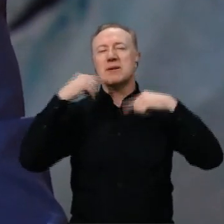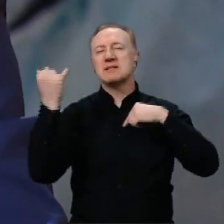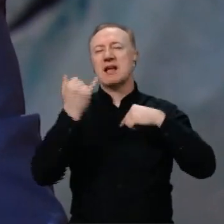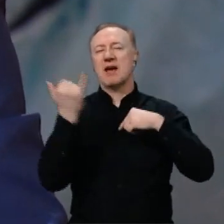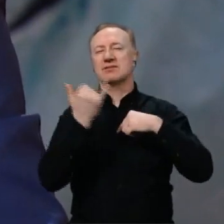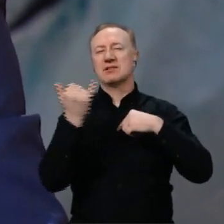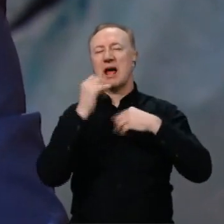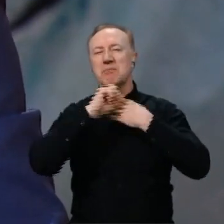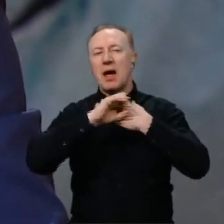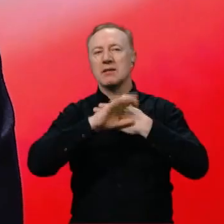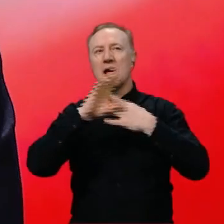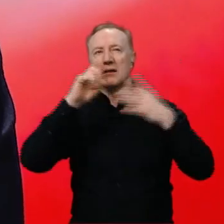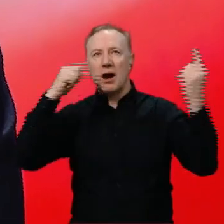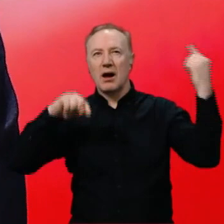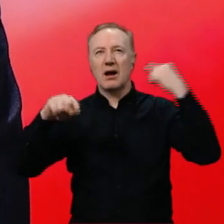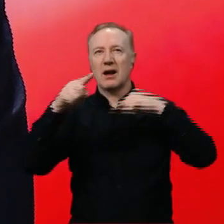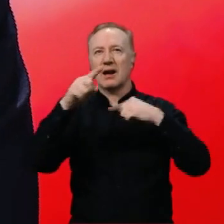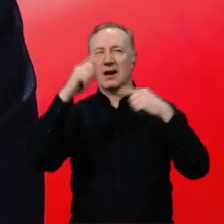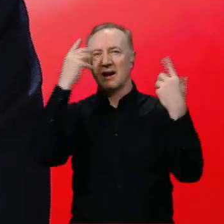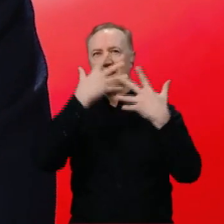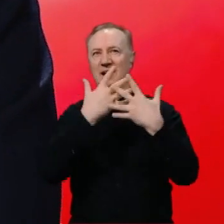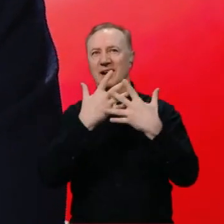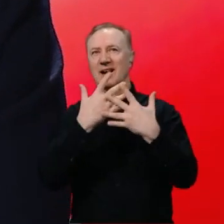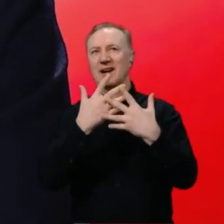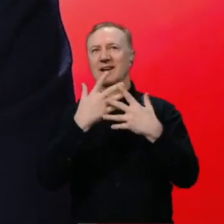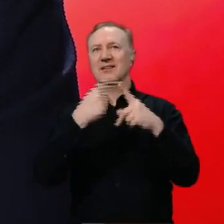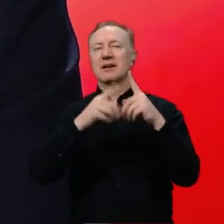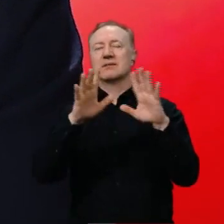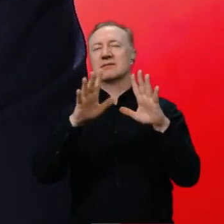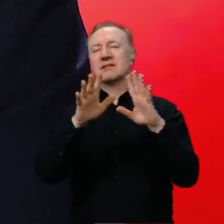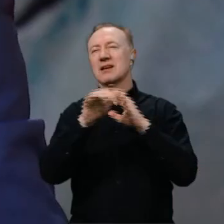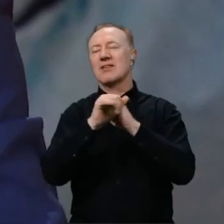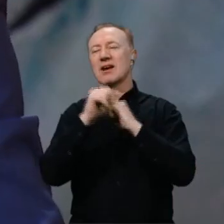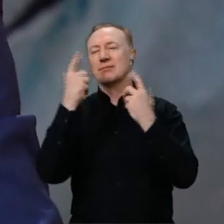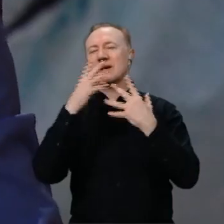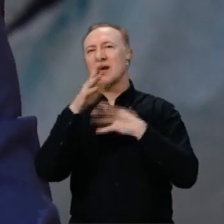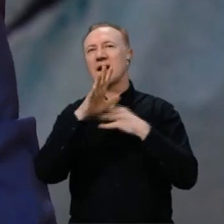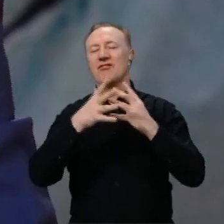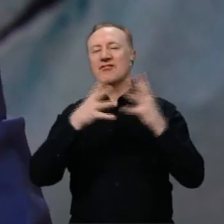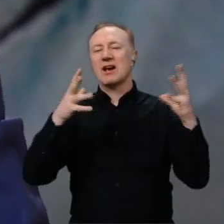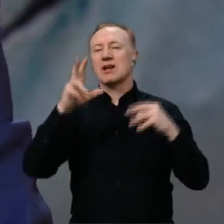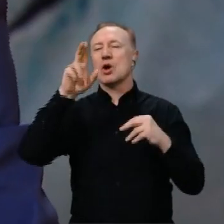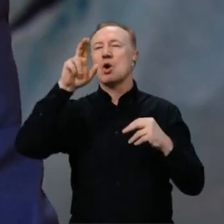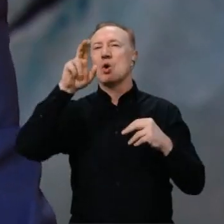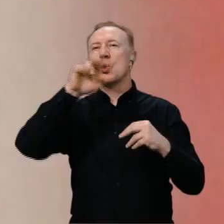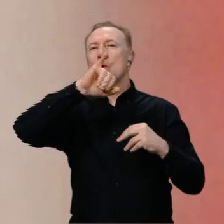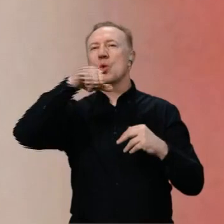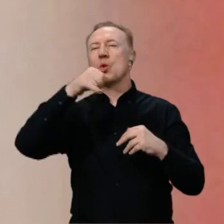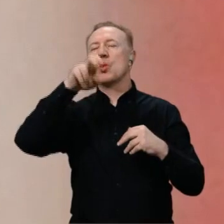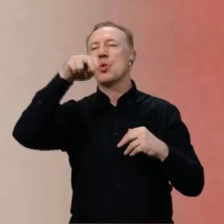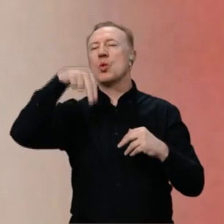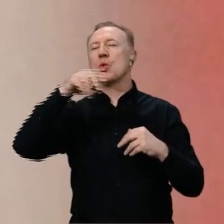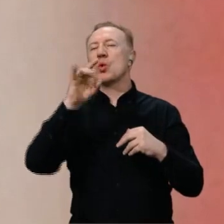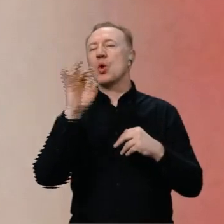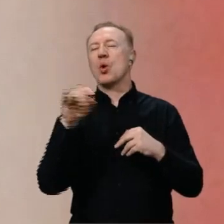ale tu selekcjoner... Ciebie przypadkowe? Może i nie, to już jest działanie właśnie wielkiego Hugo, jak A ty, przepraszam, Leszku, ty masz